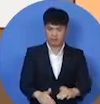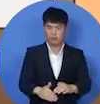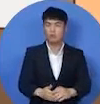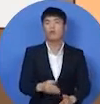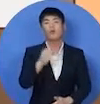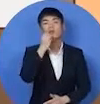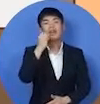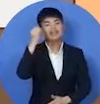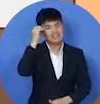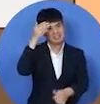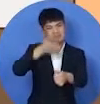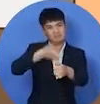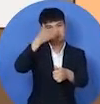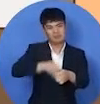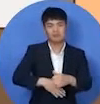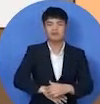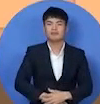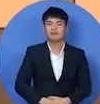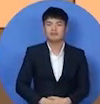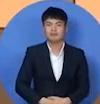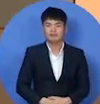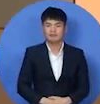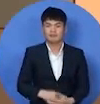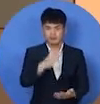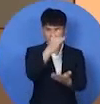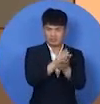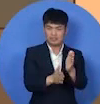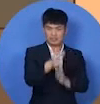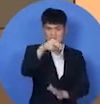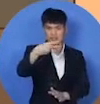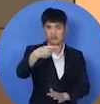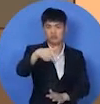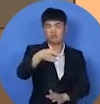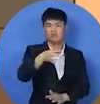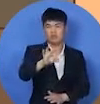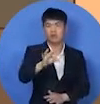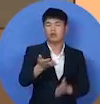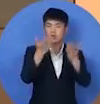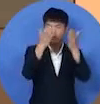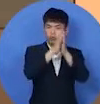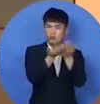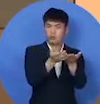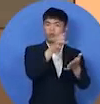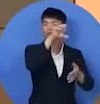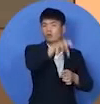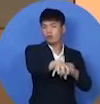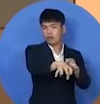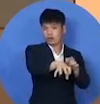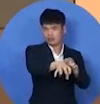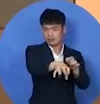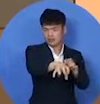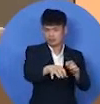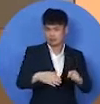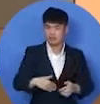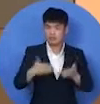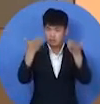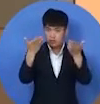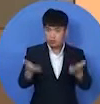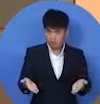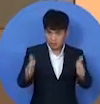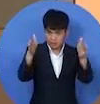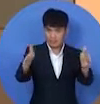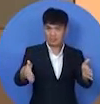예술의 전당 홈페이지를 참조하시면 됩니다. 천안시 두정도서관은 7월 휴가철을 맞아 여행을 주제로 한 다채로운